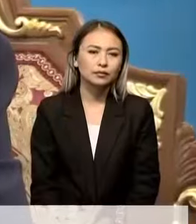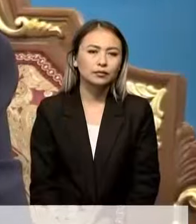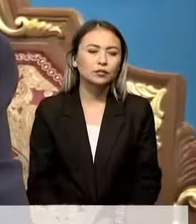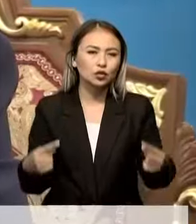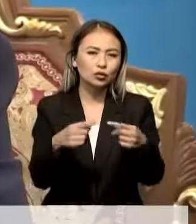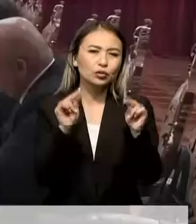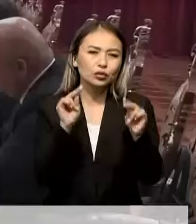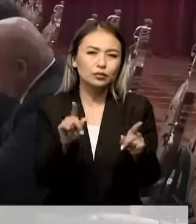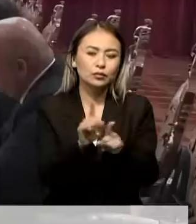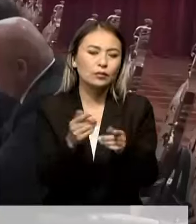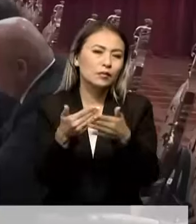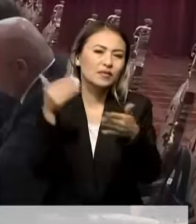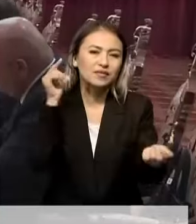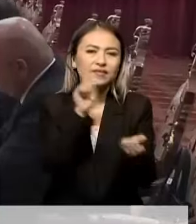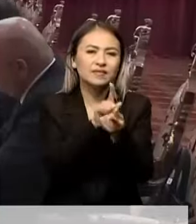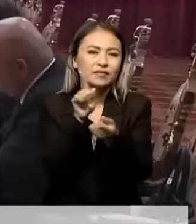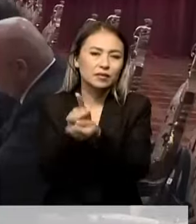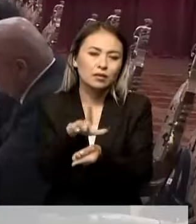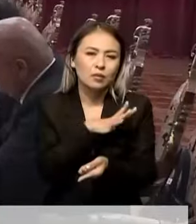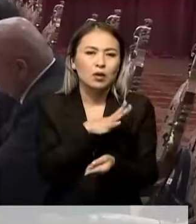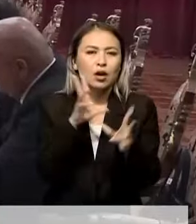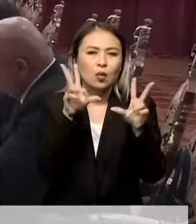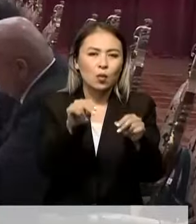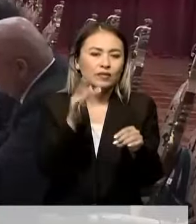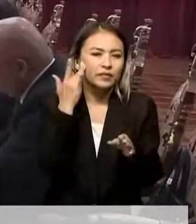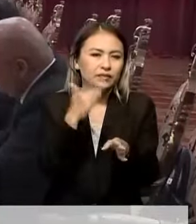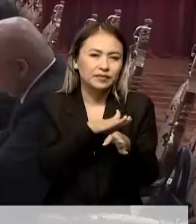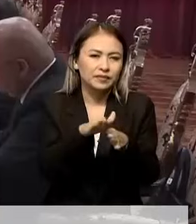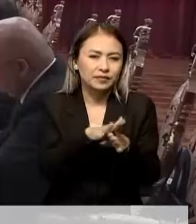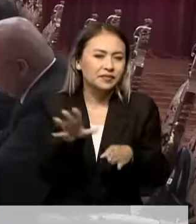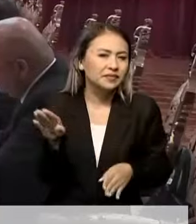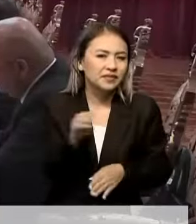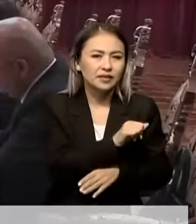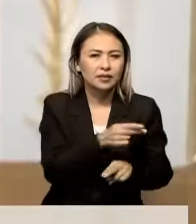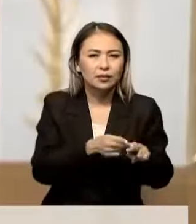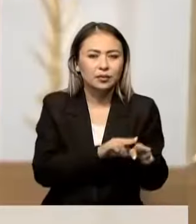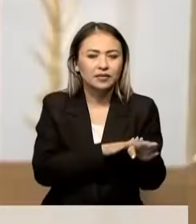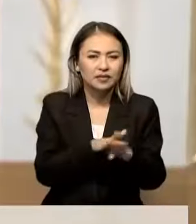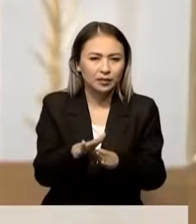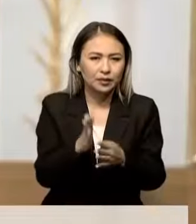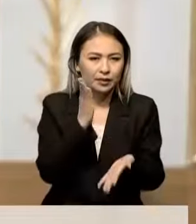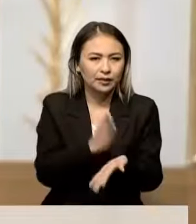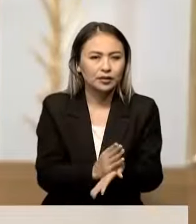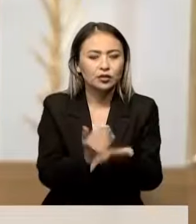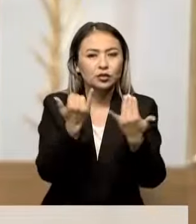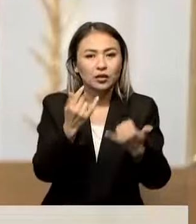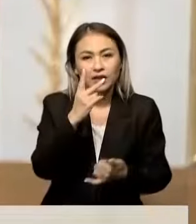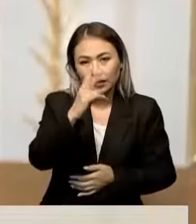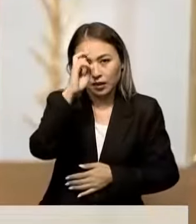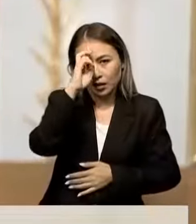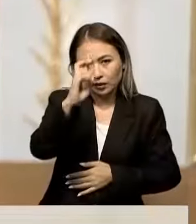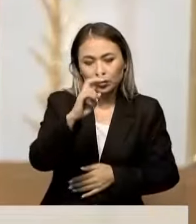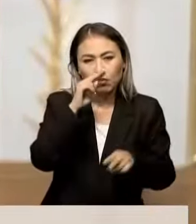Шын мәнінде алдыңғы кездесулер барысында қол жеткізілген уағдаластықтардың бәрі дәйекті түрде жүзеге асырылып жатыр және екі ел